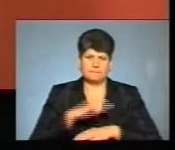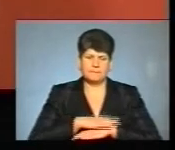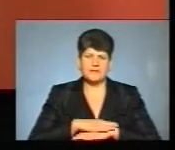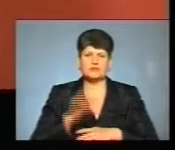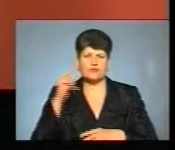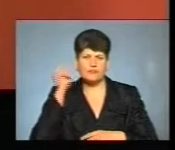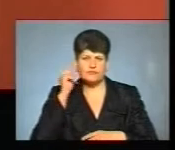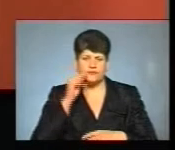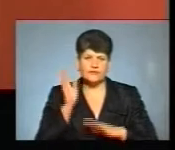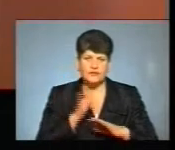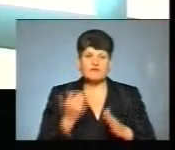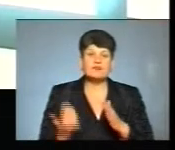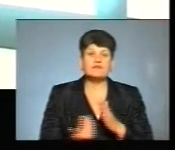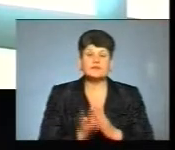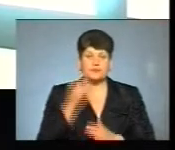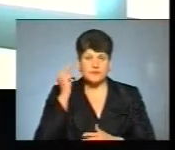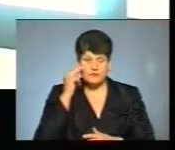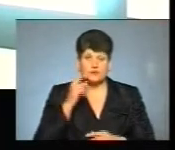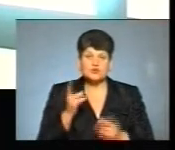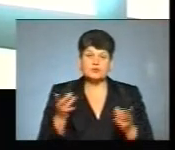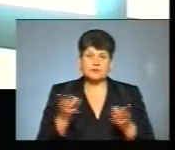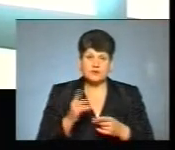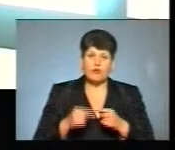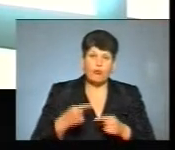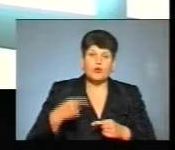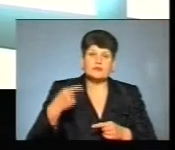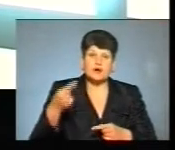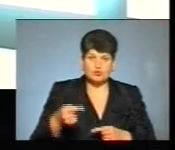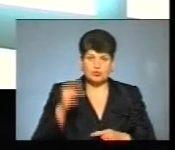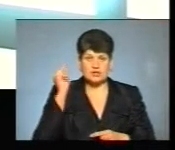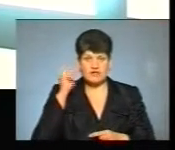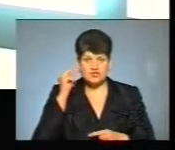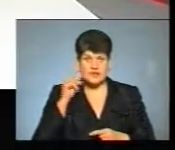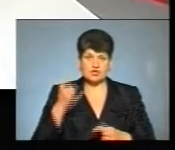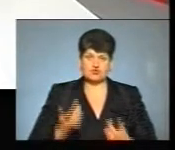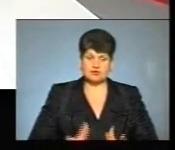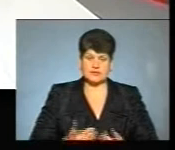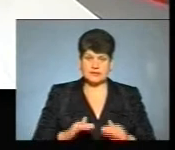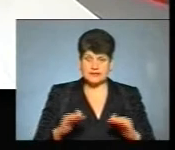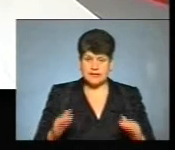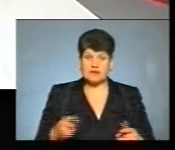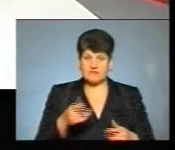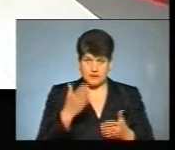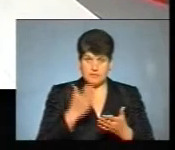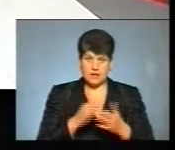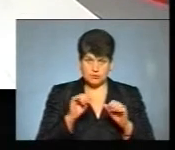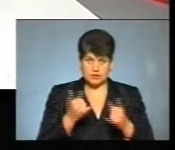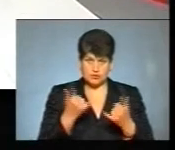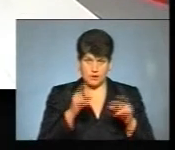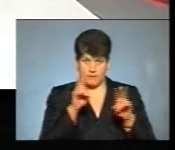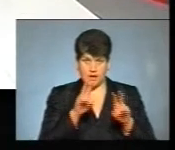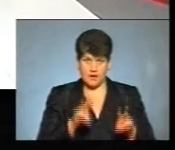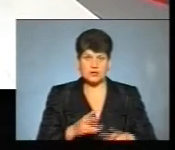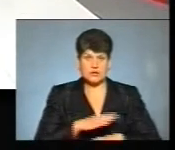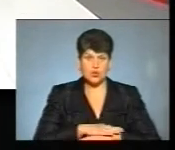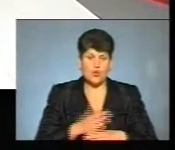і вивчити нове, те, що необхідне у подальшому навчанні і житті дітей. А чи мали ви змогу сьогодні переглянути якийсь